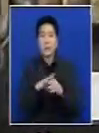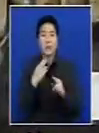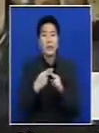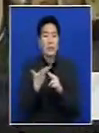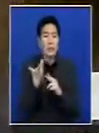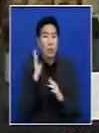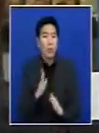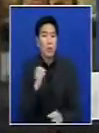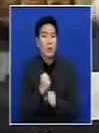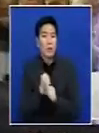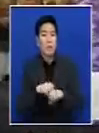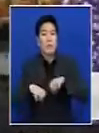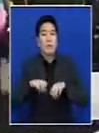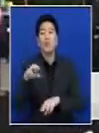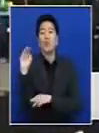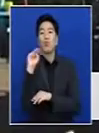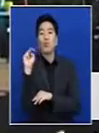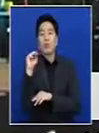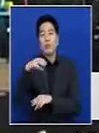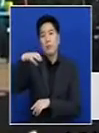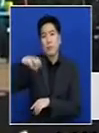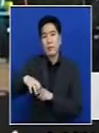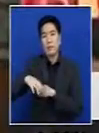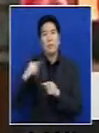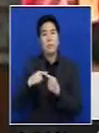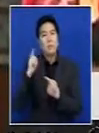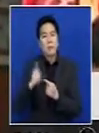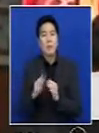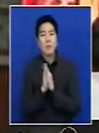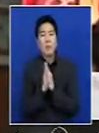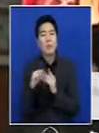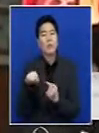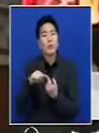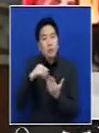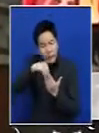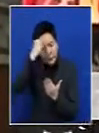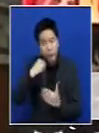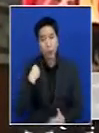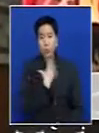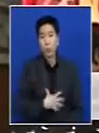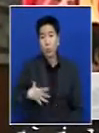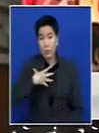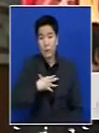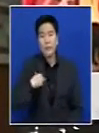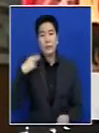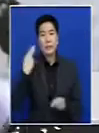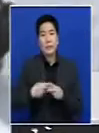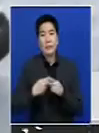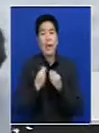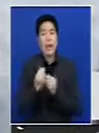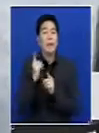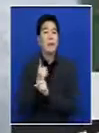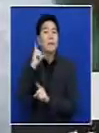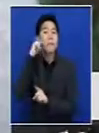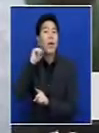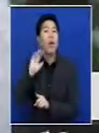อซึ่งเป็นหนึ่งในผู้บริหารมูลนิธิขินจีองค์กรการกุศลเพื่อการศึกษาและสุขภาพที่ตั้งชื่อขึ้นตามมาร